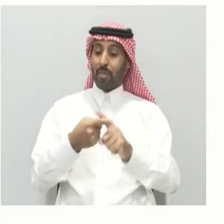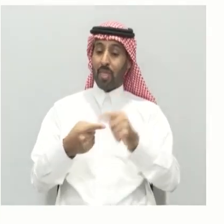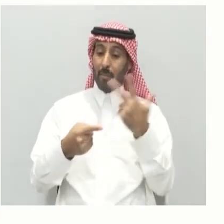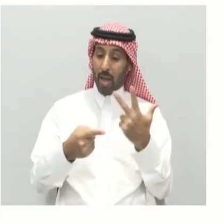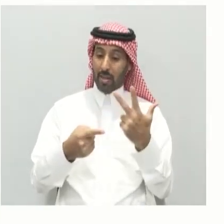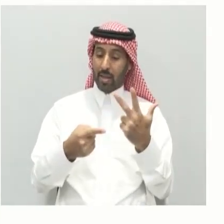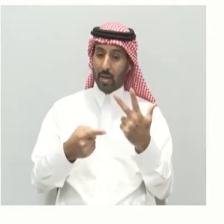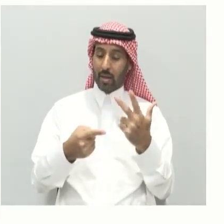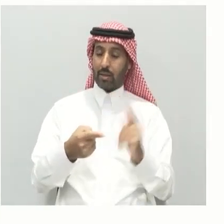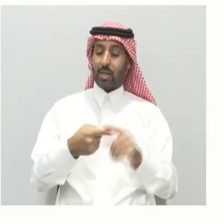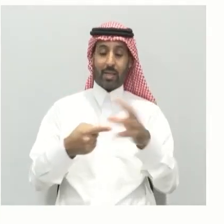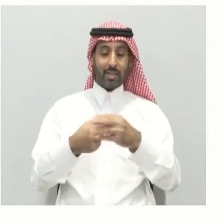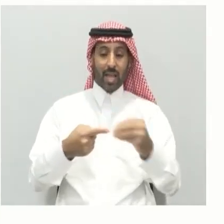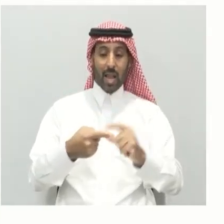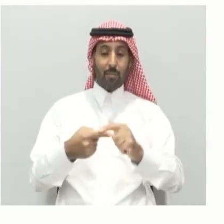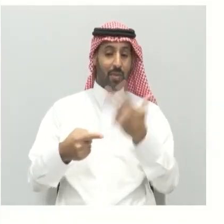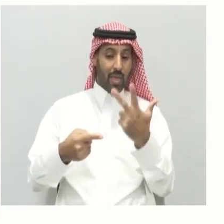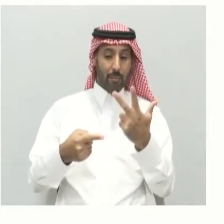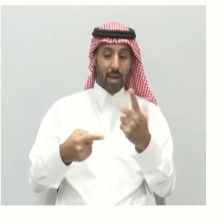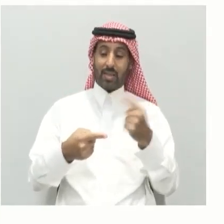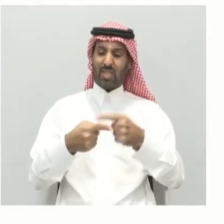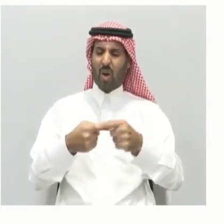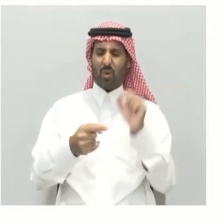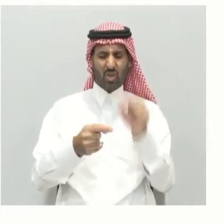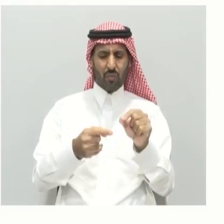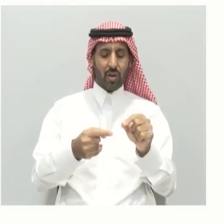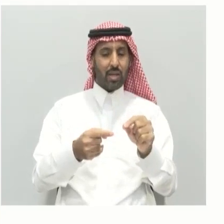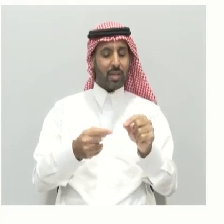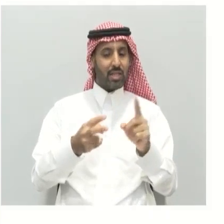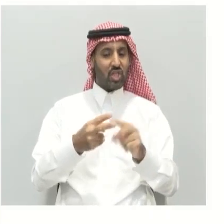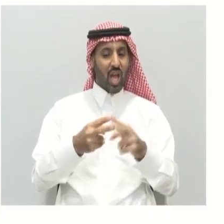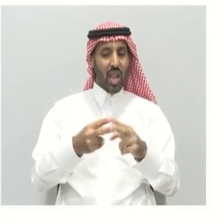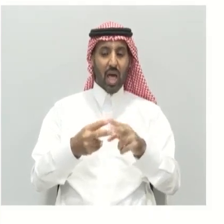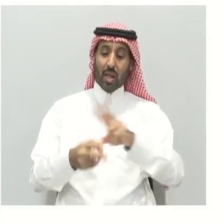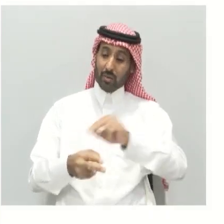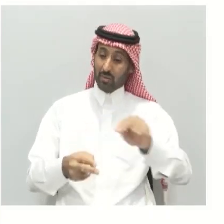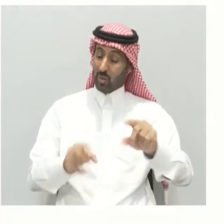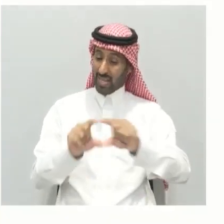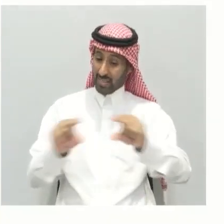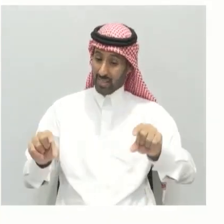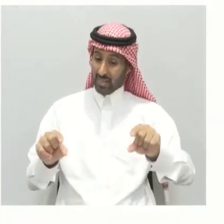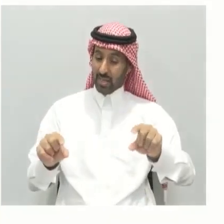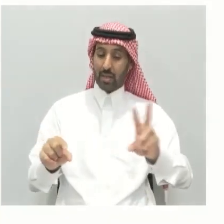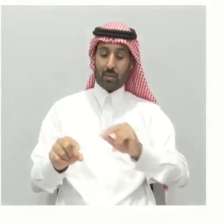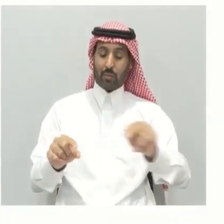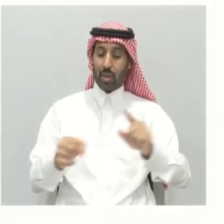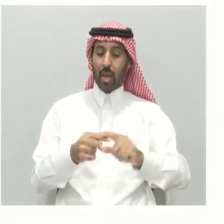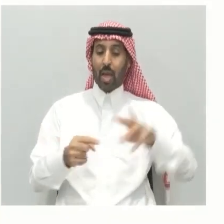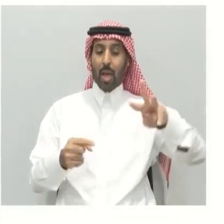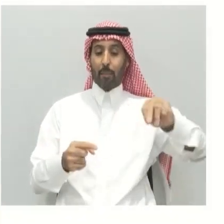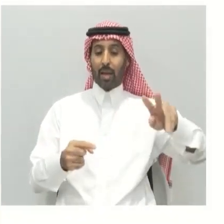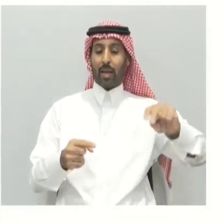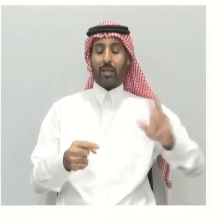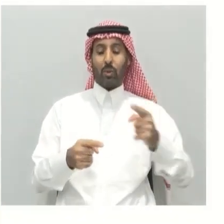موجب ث عندي هنا وسالب ث سوف يساوي صفر اذا الشحنه عندي هنا ايش متعادله اذا المنجنيز بيكون كم